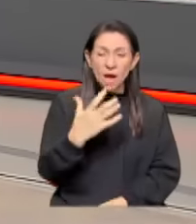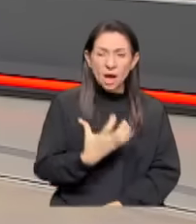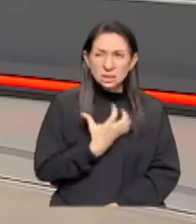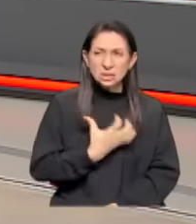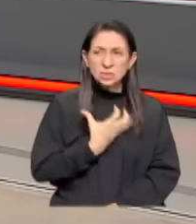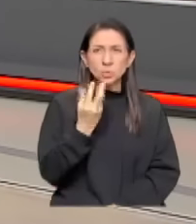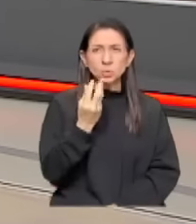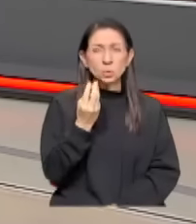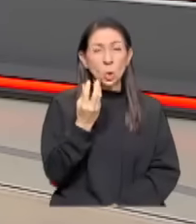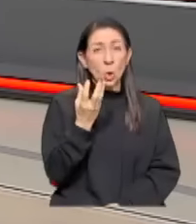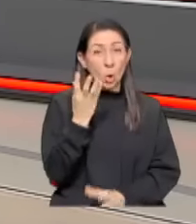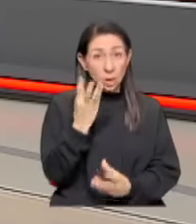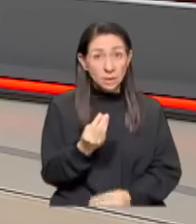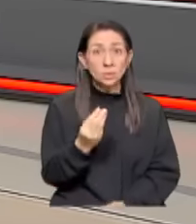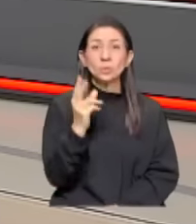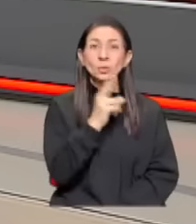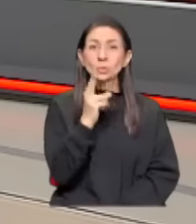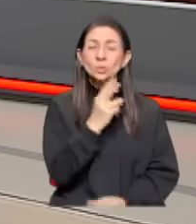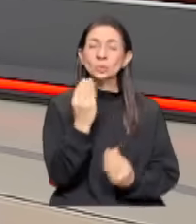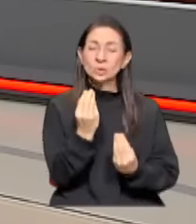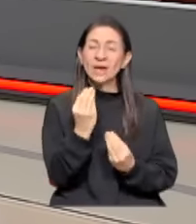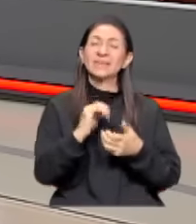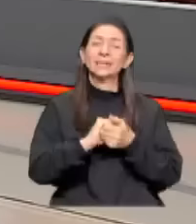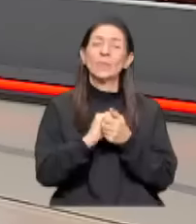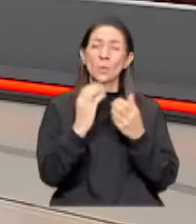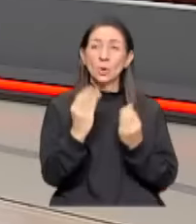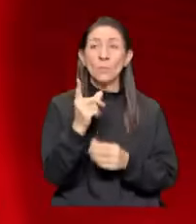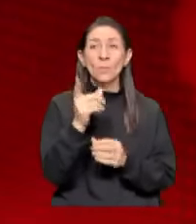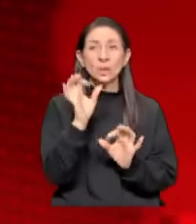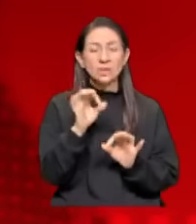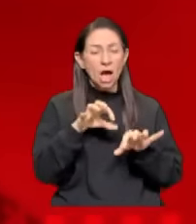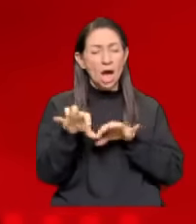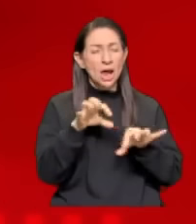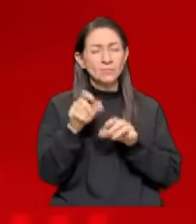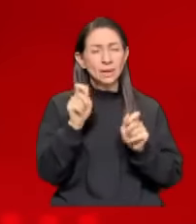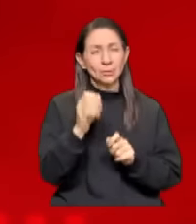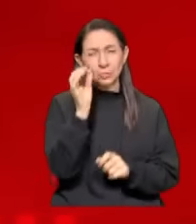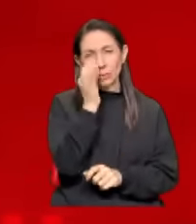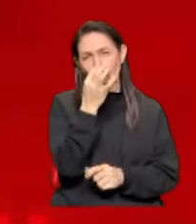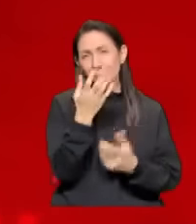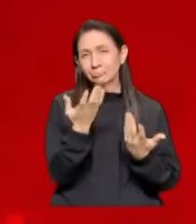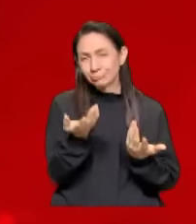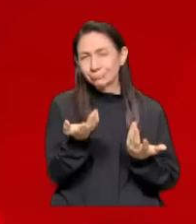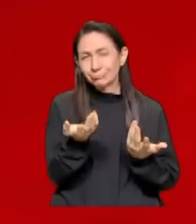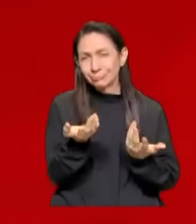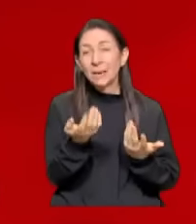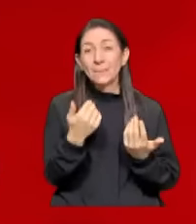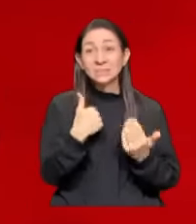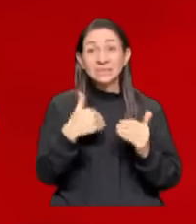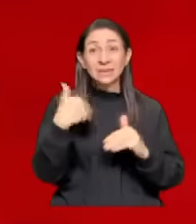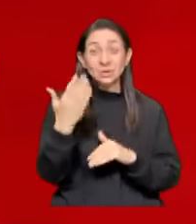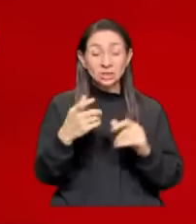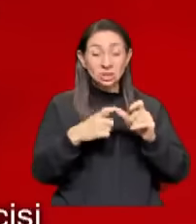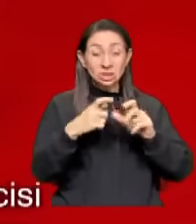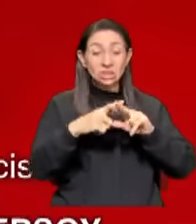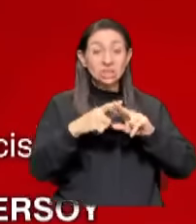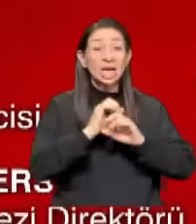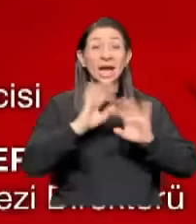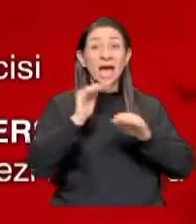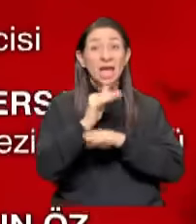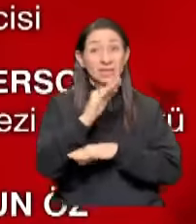olanın gülüşü güzel ve samimi olur. Böylece ayırt etmek mümkün olabilir belki. Bizden sonra Şahane Hayatım